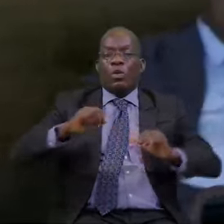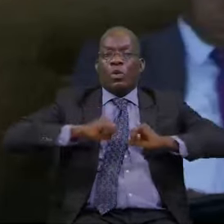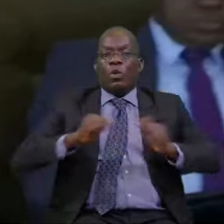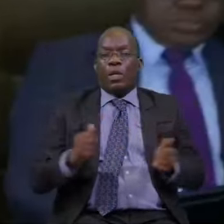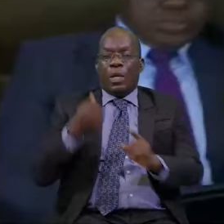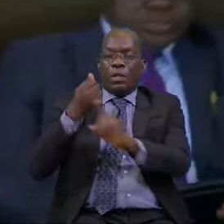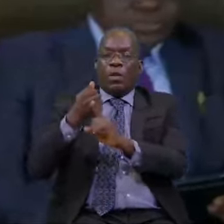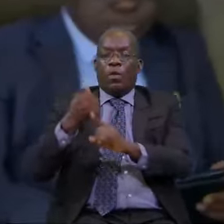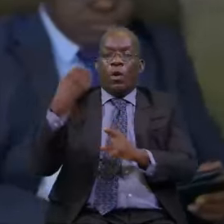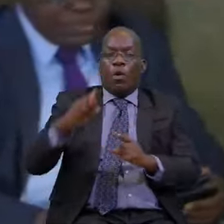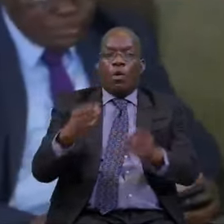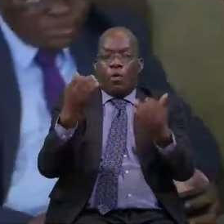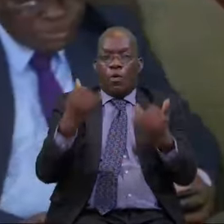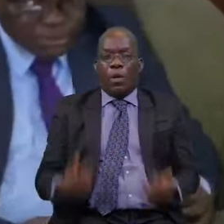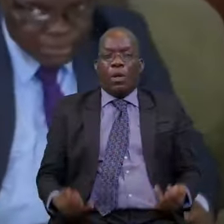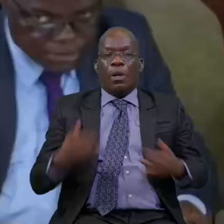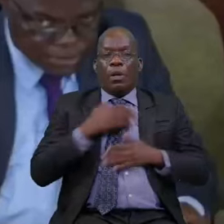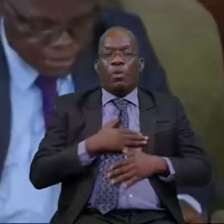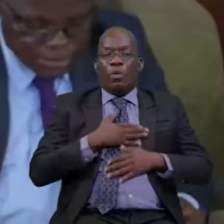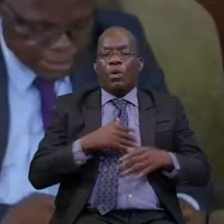Vous renoncez à vous-même